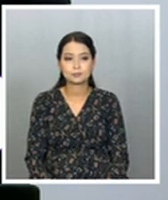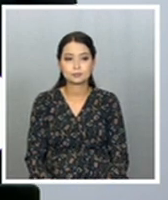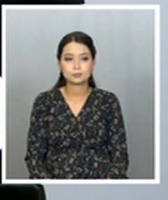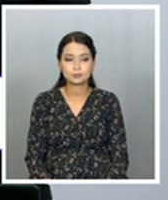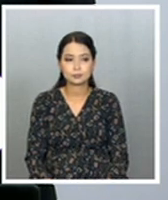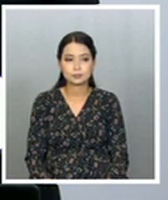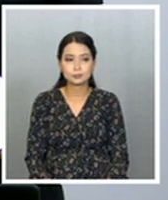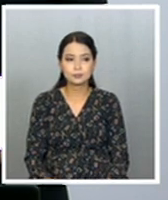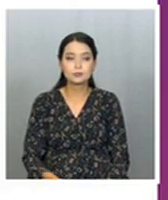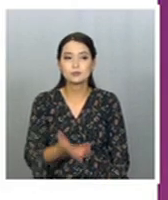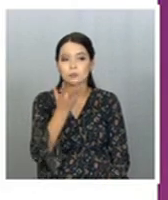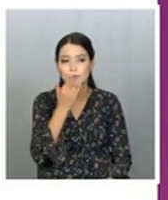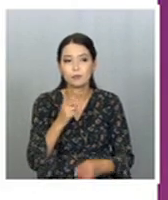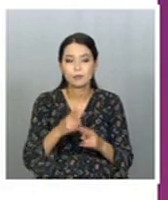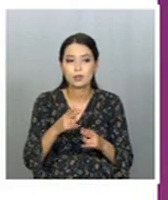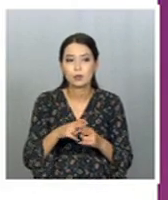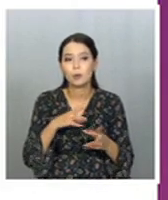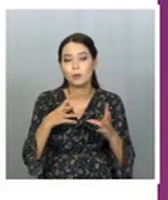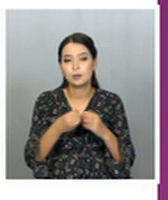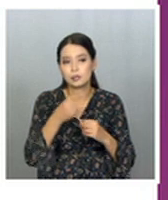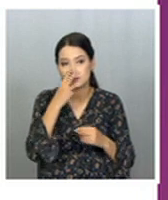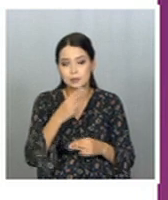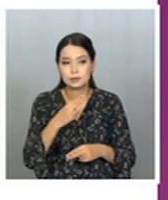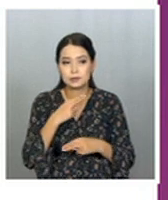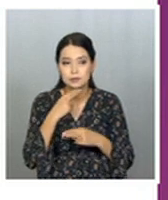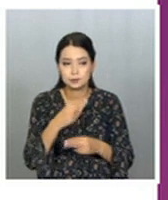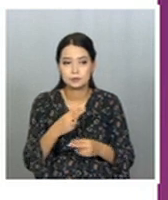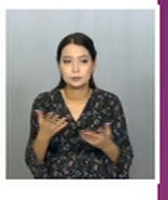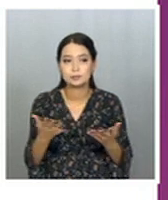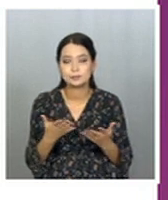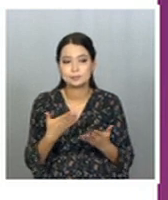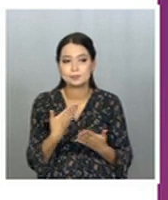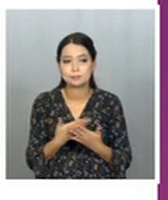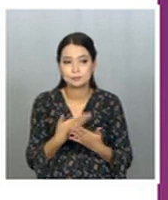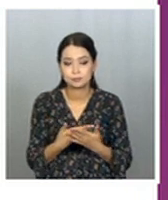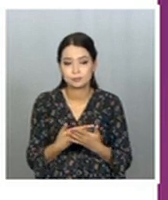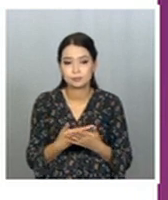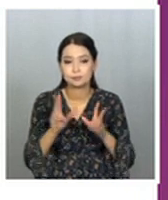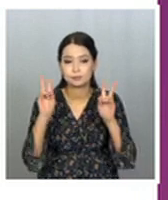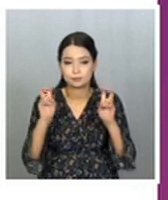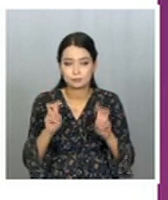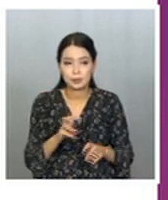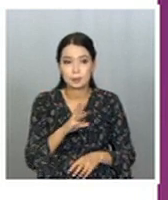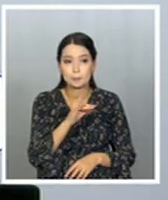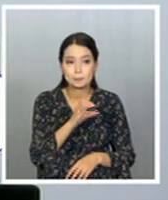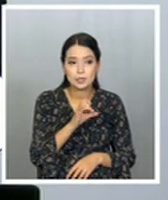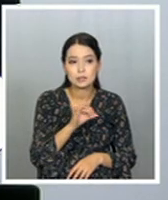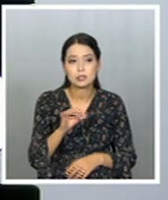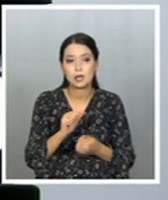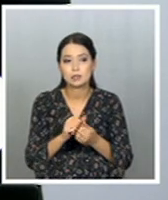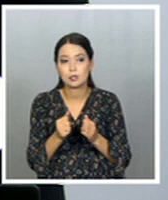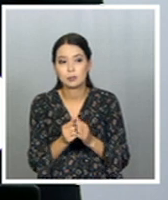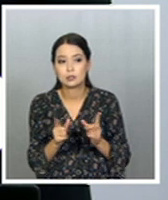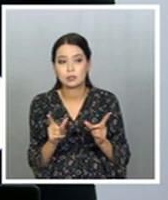Түсті металдар сапасы жоғары қорытпалар алу үшін қолданылады. Мысалы, атап кетсек, мыс пен қалайының